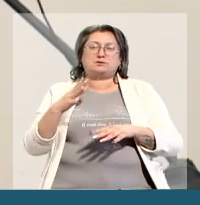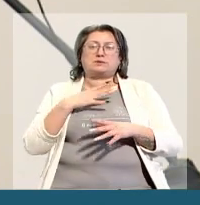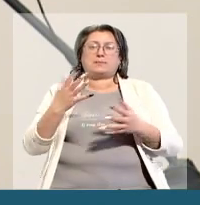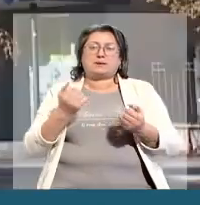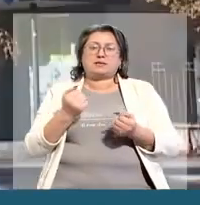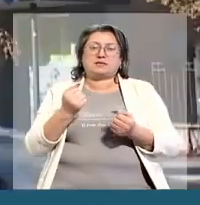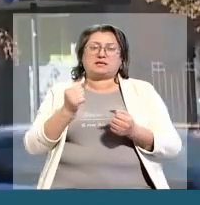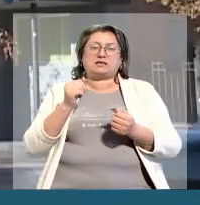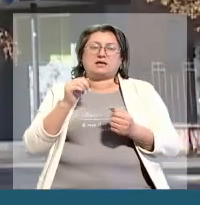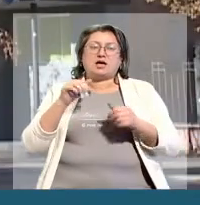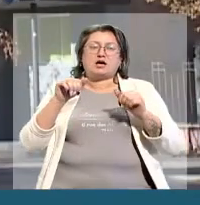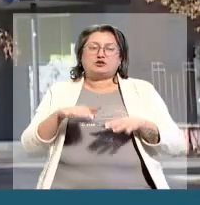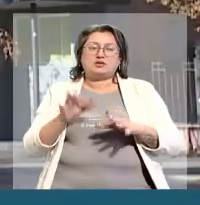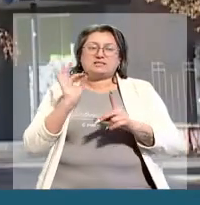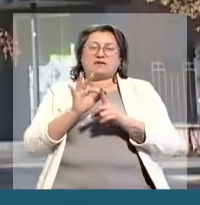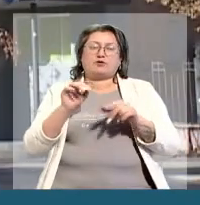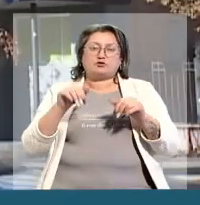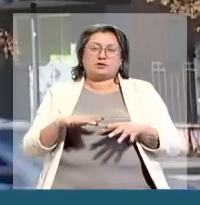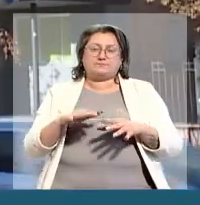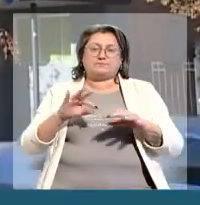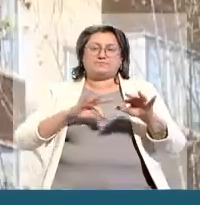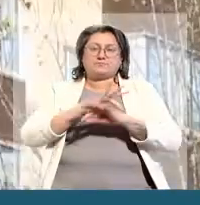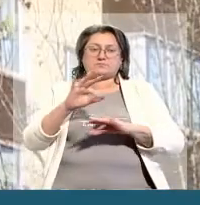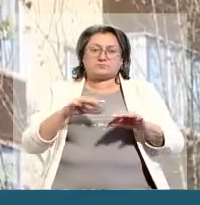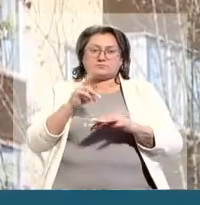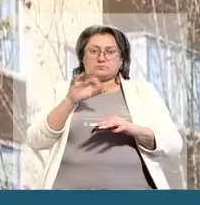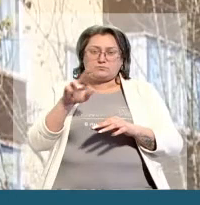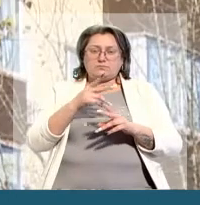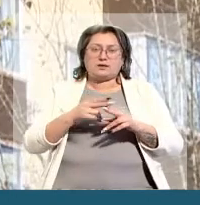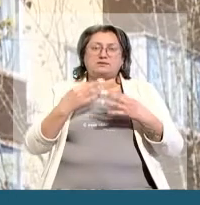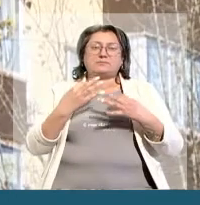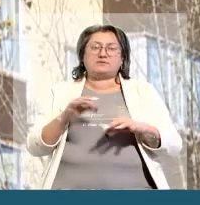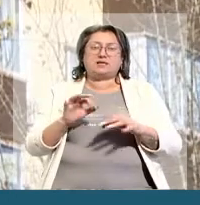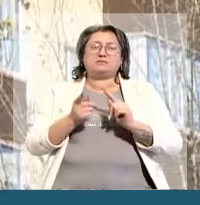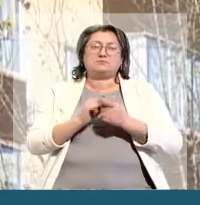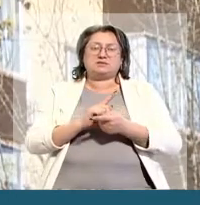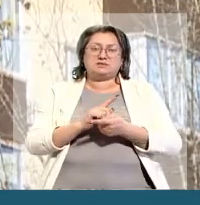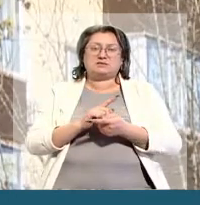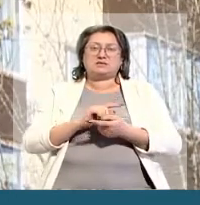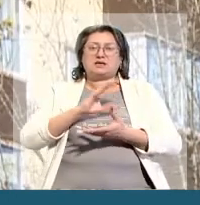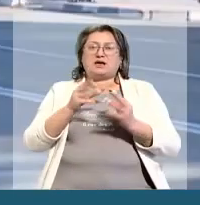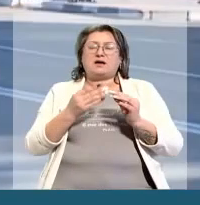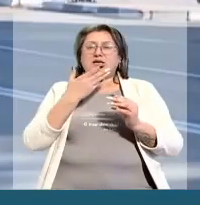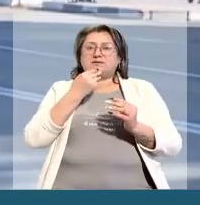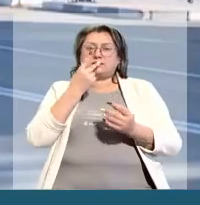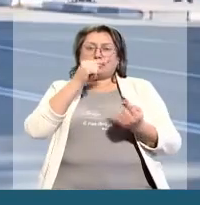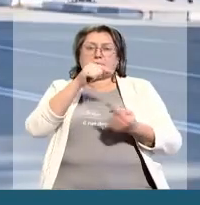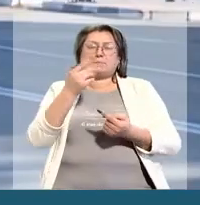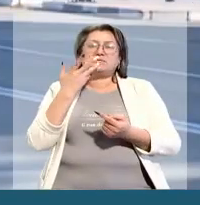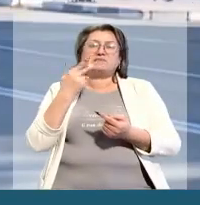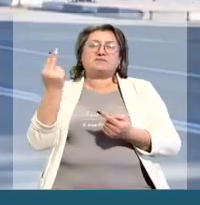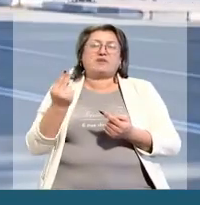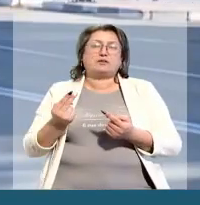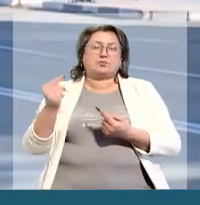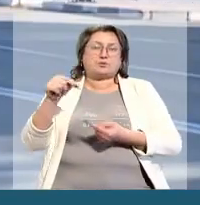шешім қабылданды. Дизайн код жергілікті жердің ерекшелігі мен ұқсастығын ескере отырып, қалалық кеңістіктің біртұтас көрінісін анықтау арқылы